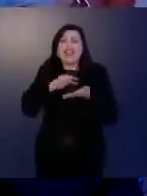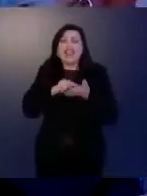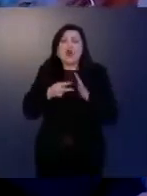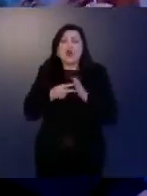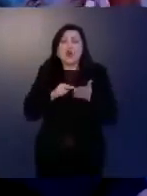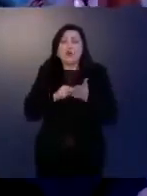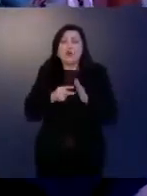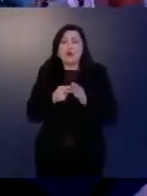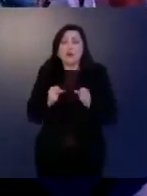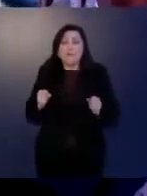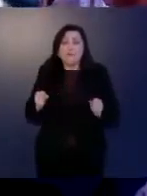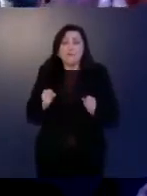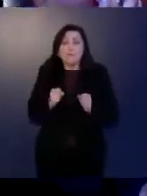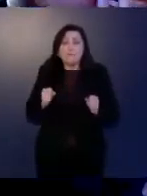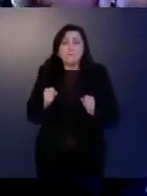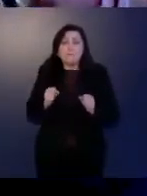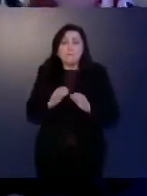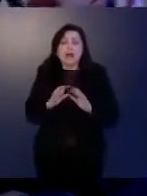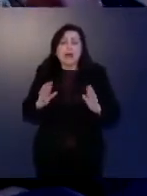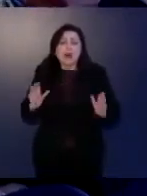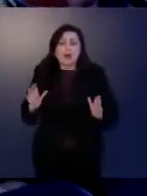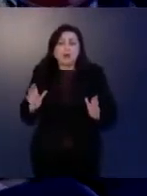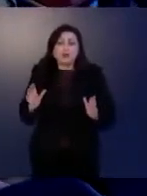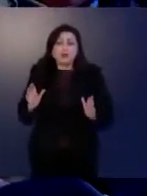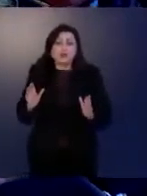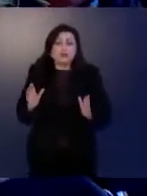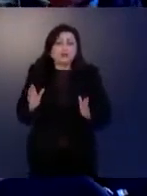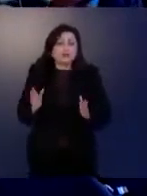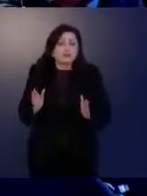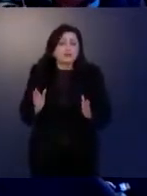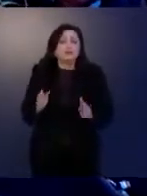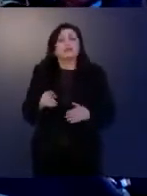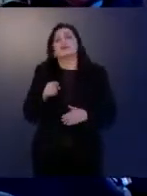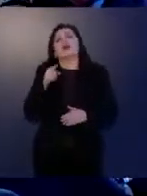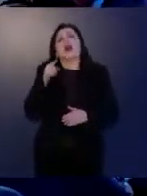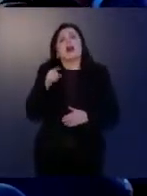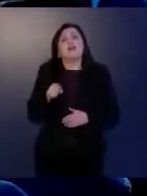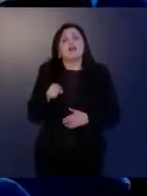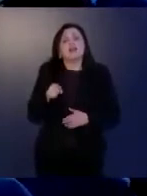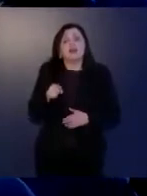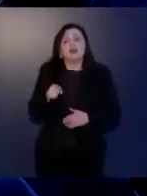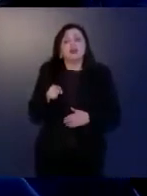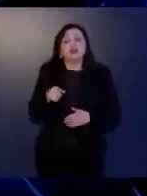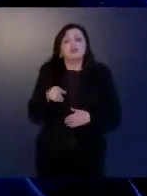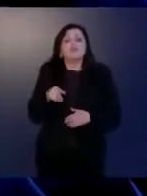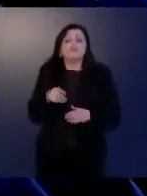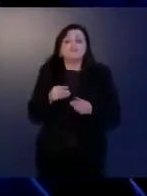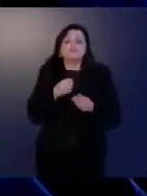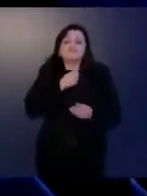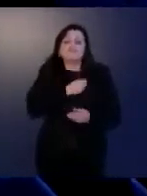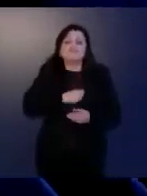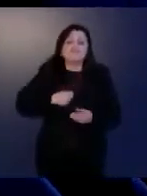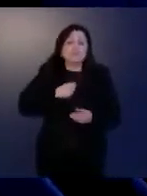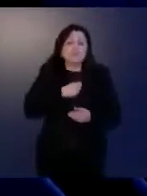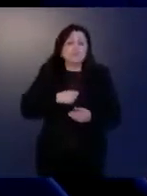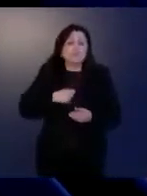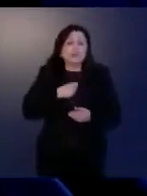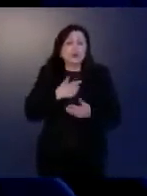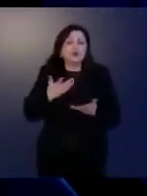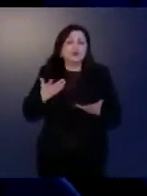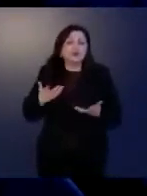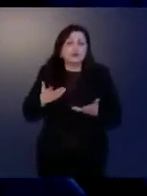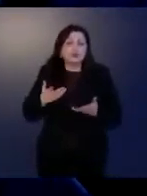δραστηριότητας ή ανεμική μεγένθηση του εισοδήματος, ουσιαστικά να διευρύνει το